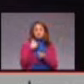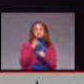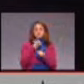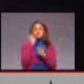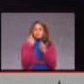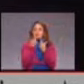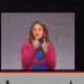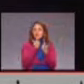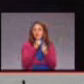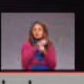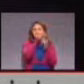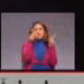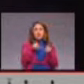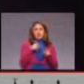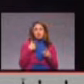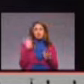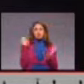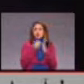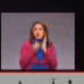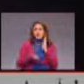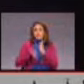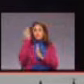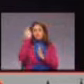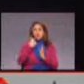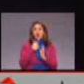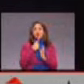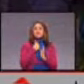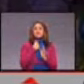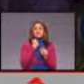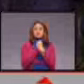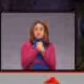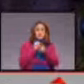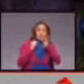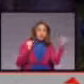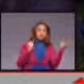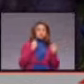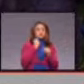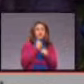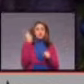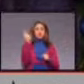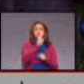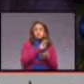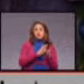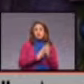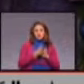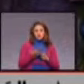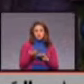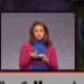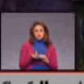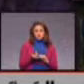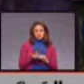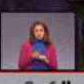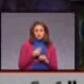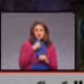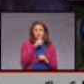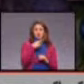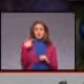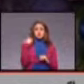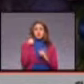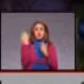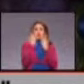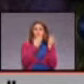بتاعتي ولا التخصص بتاعي لان انا اصلا كان نفسي انا اشتغل حاجه في الدويتش عس انا الدراسه ده مالوش لازمه خالص اللي هو انا كنت ضيعت سنين من عمري ولا